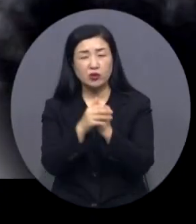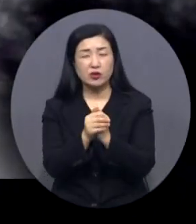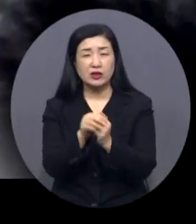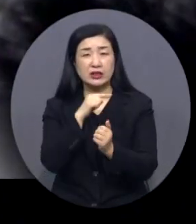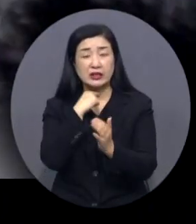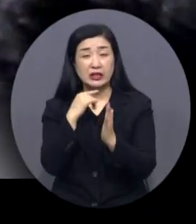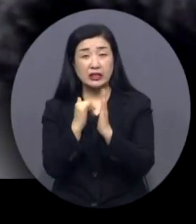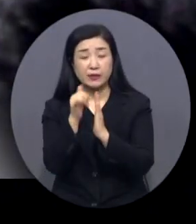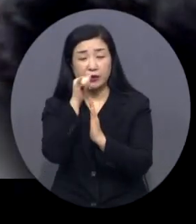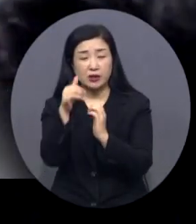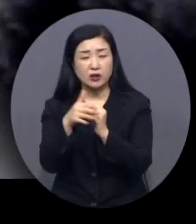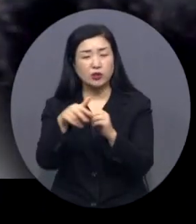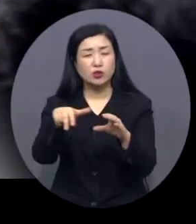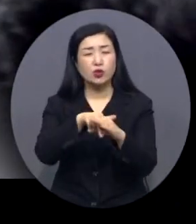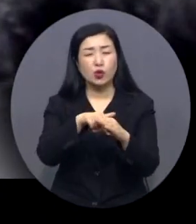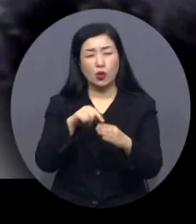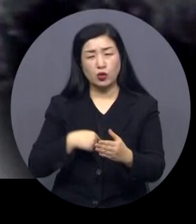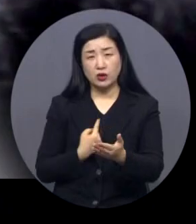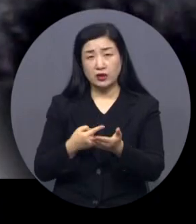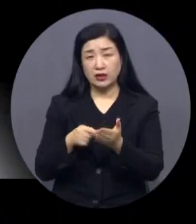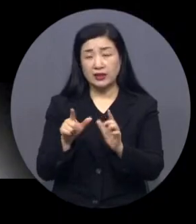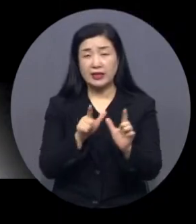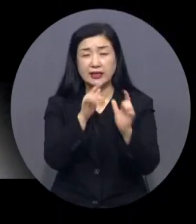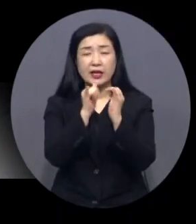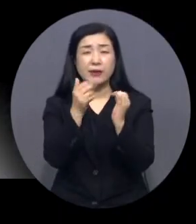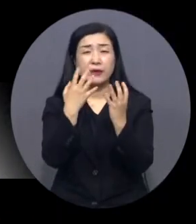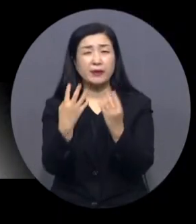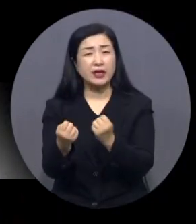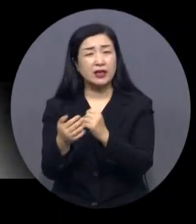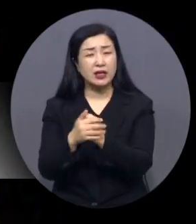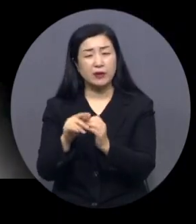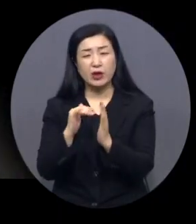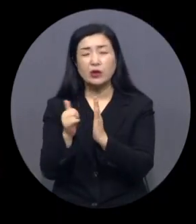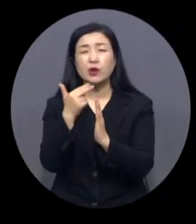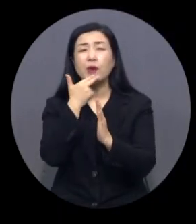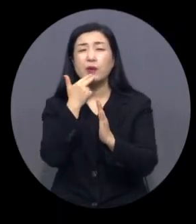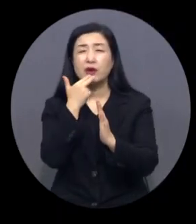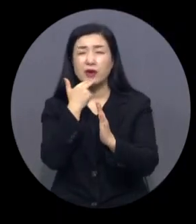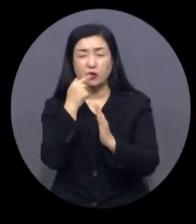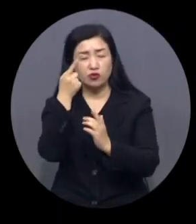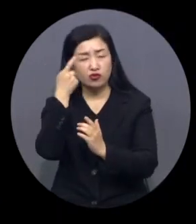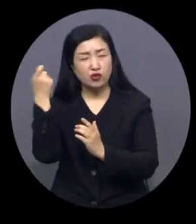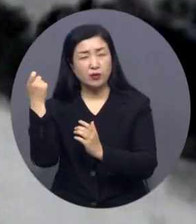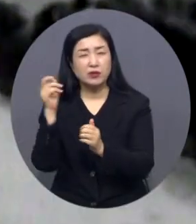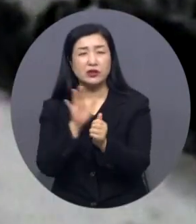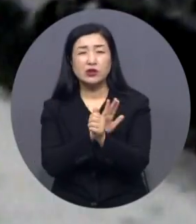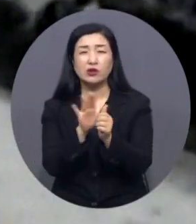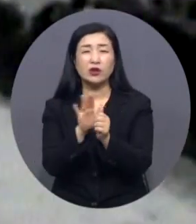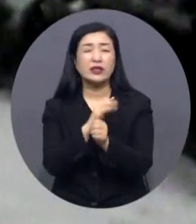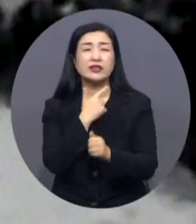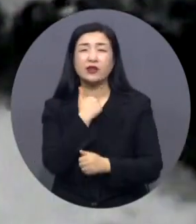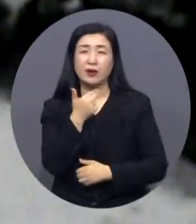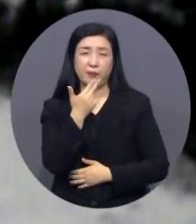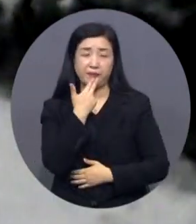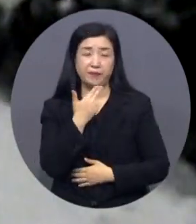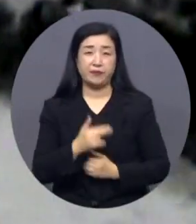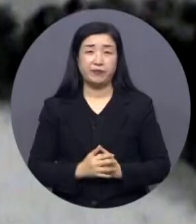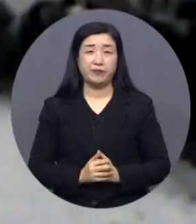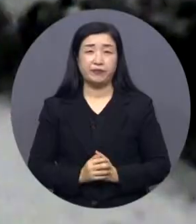희생됐는데 종교인들은 독신으로 사는 경우가 많아 유족들이 없어 희생자 추념과 지원이 이루어지지